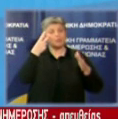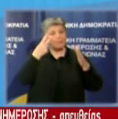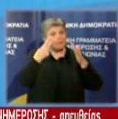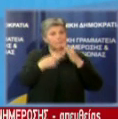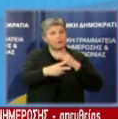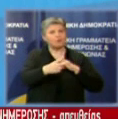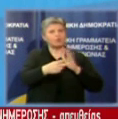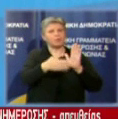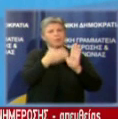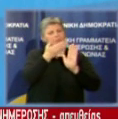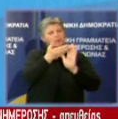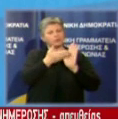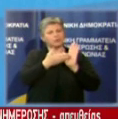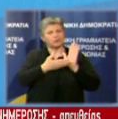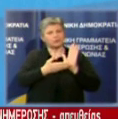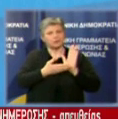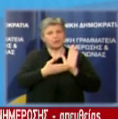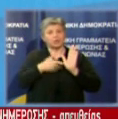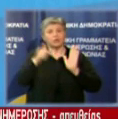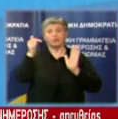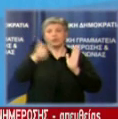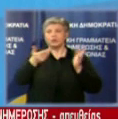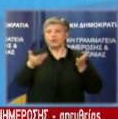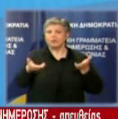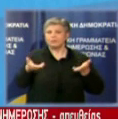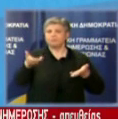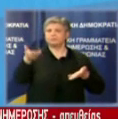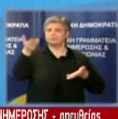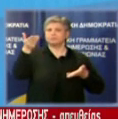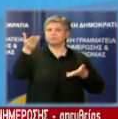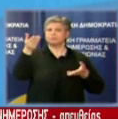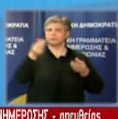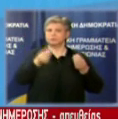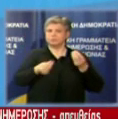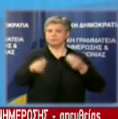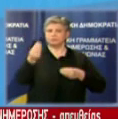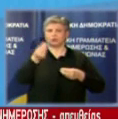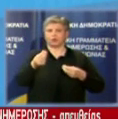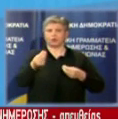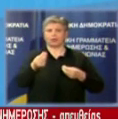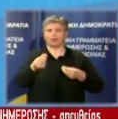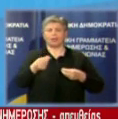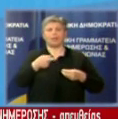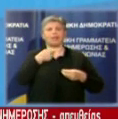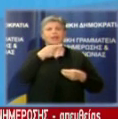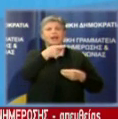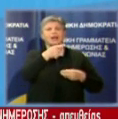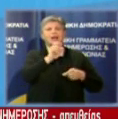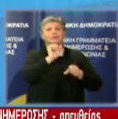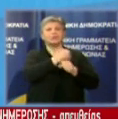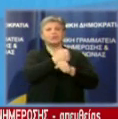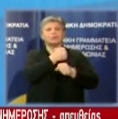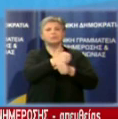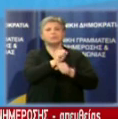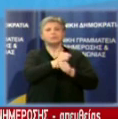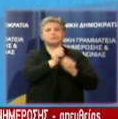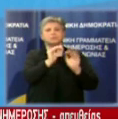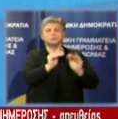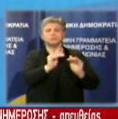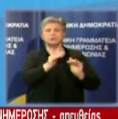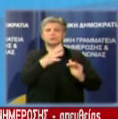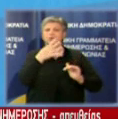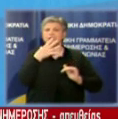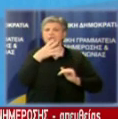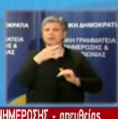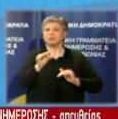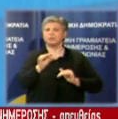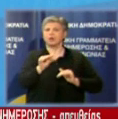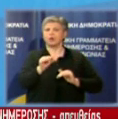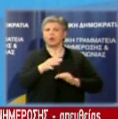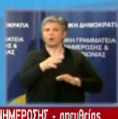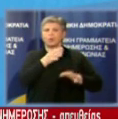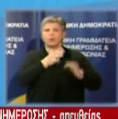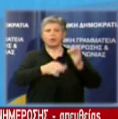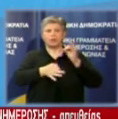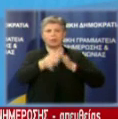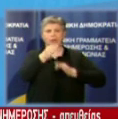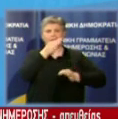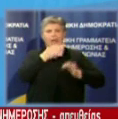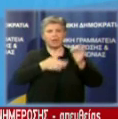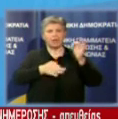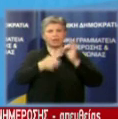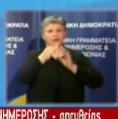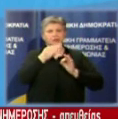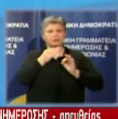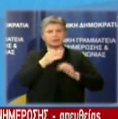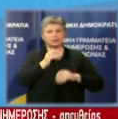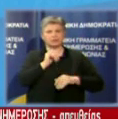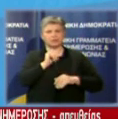Επομένως, χρειάζεται έστω και μια επαρκής δικαιολόγηση γι' αυτό, την οποία δεν την έχει εμφανίσει ακόμα το Διεθνές Νομισματικό Ταμείο. Απ' την